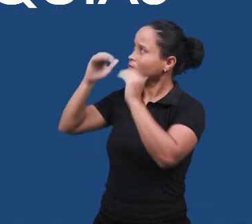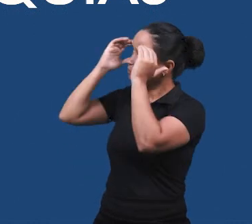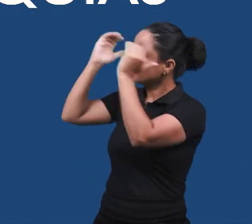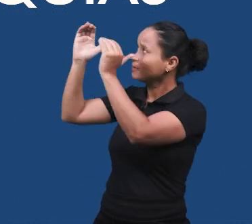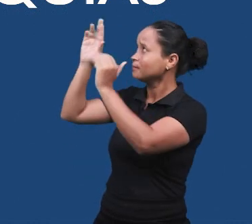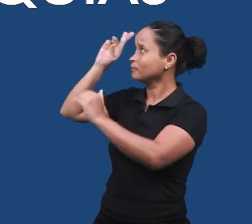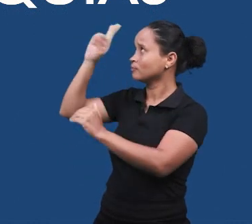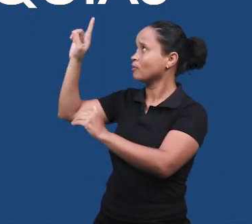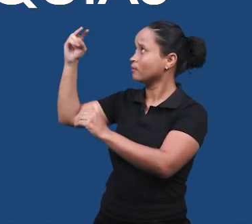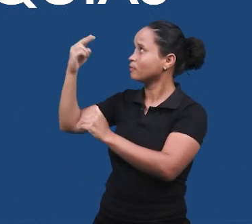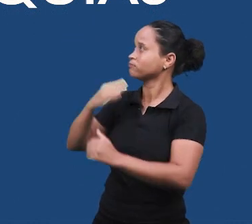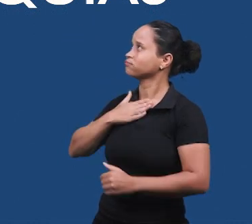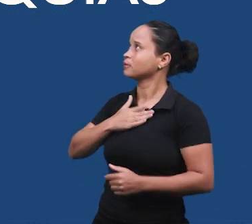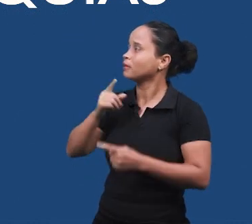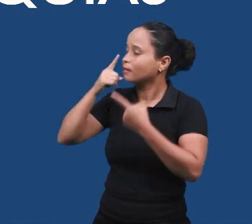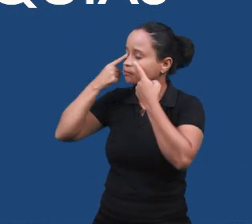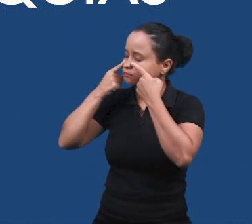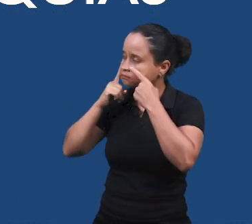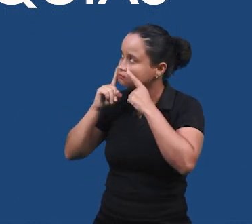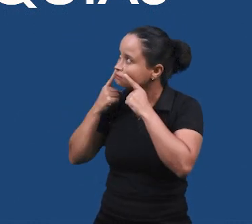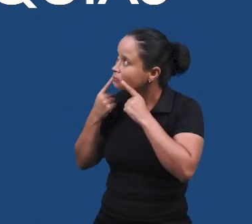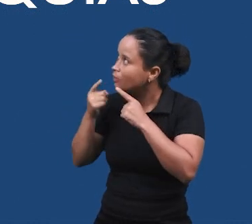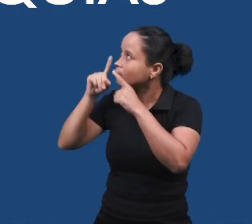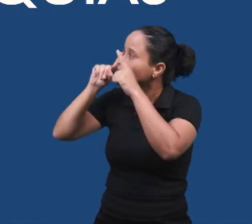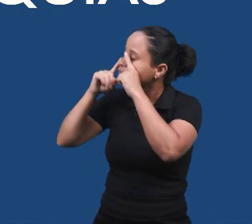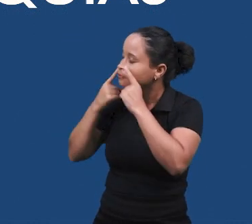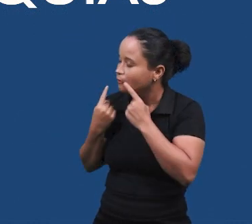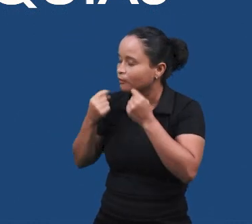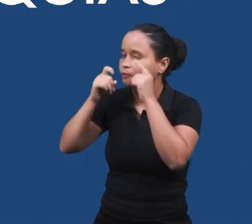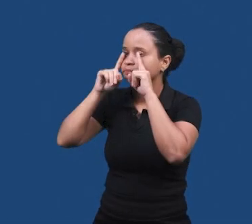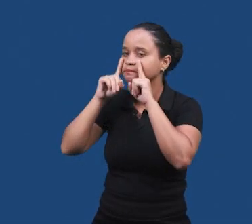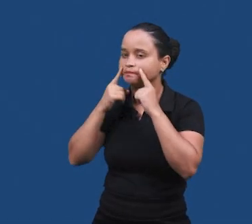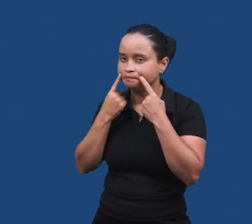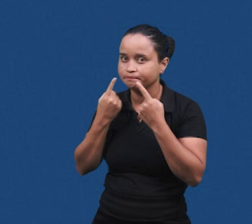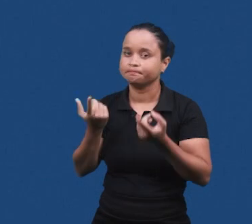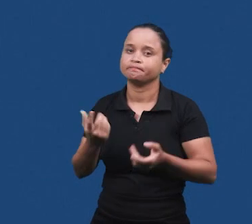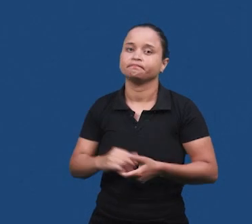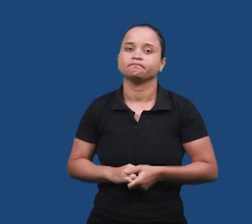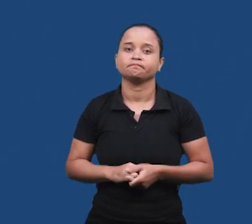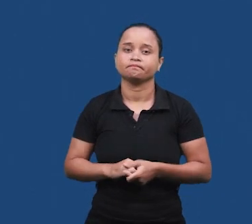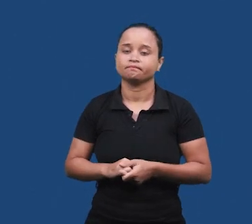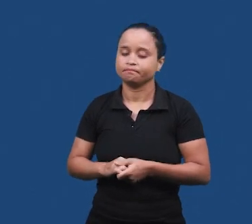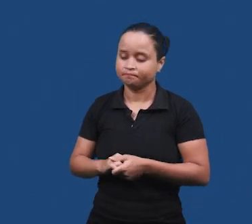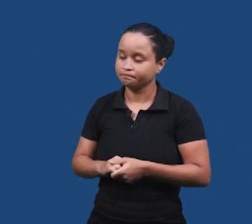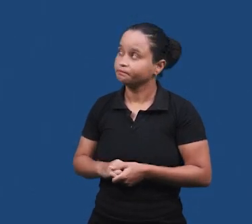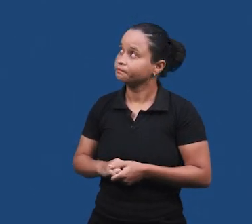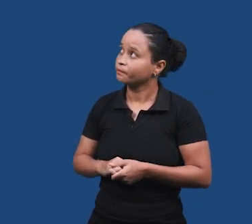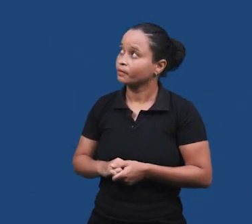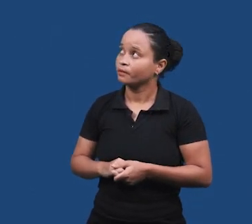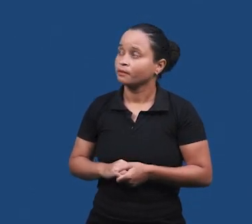était droit à tes yeux. Et pleurait Ézéchias beaucoup.